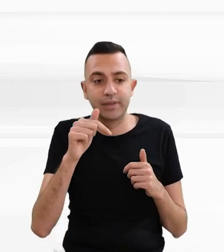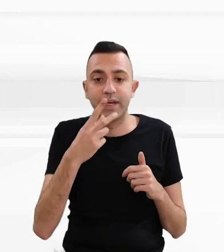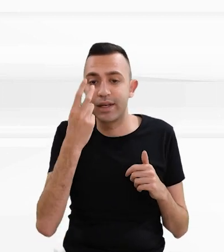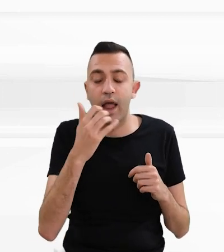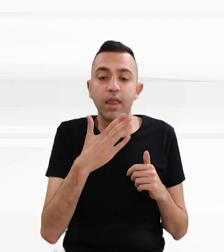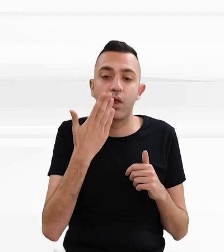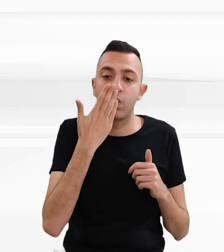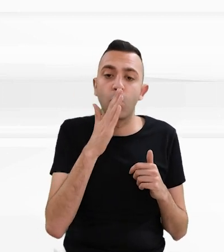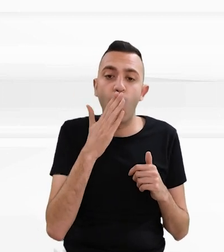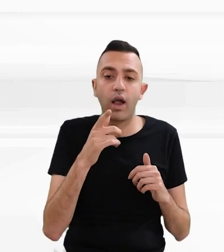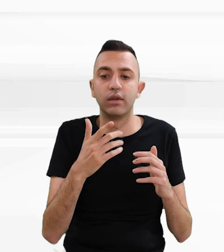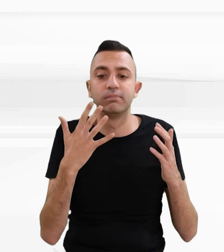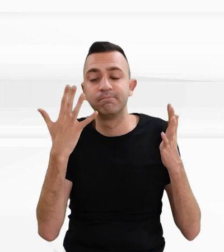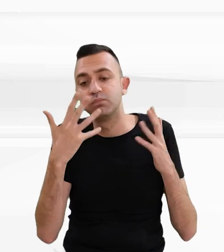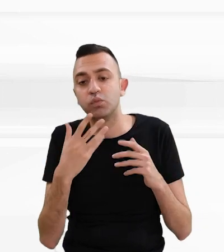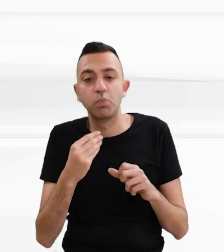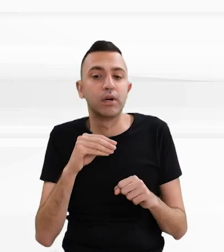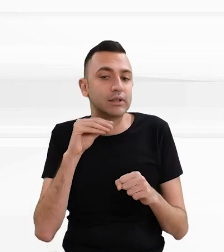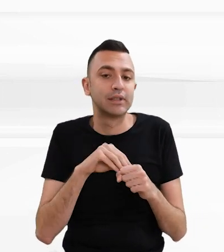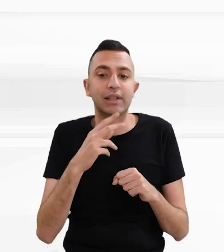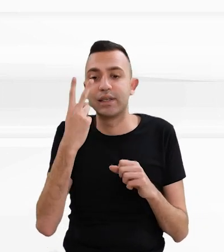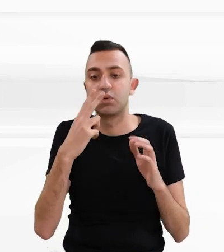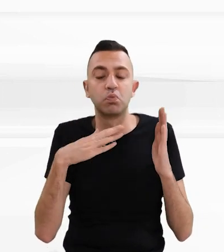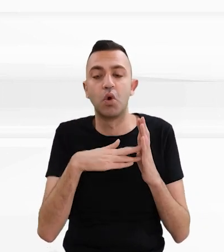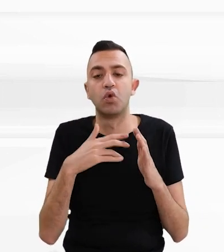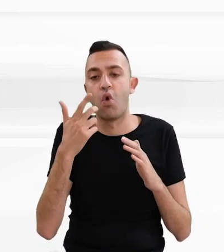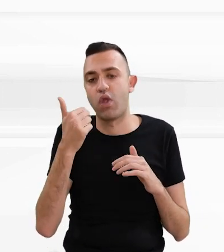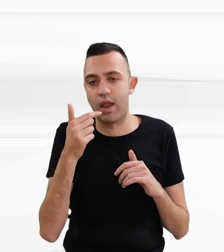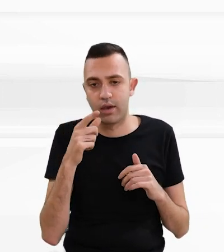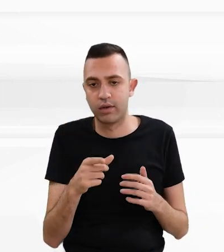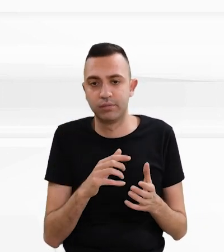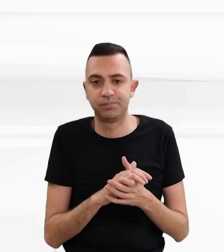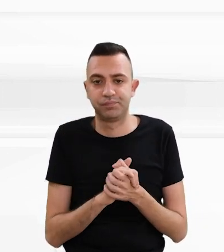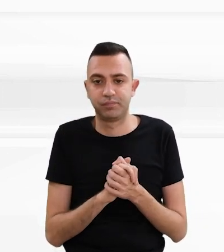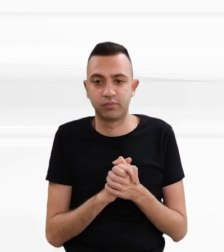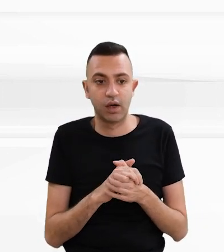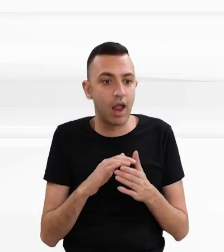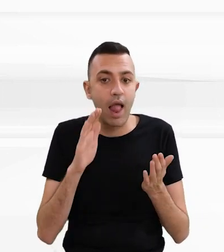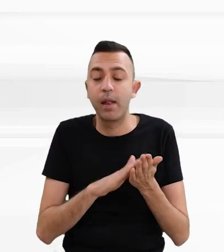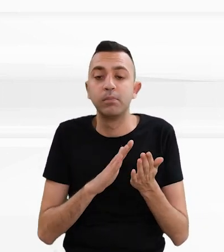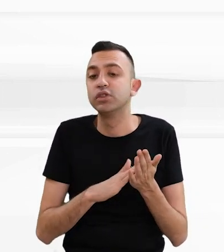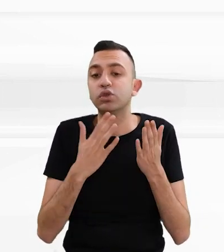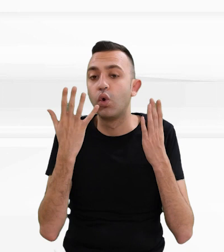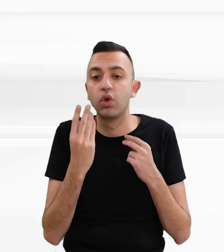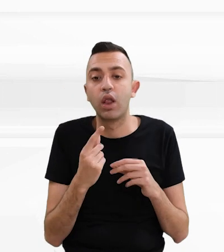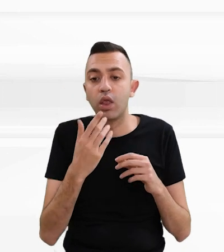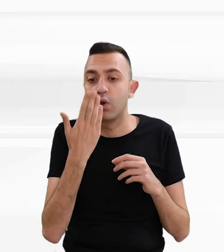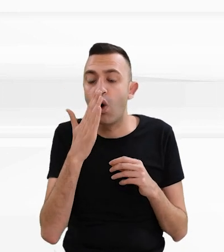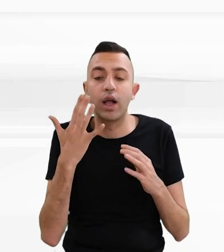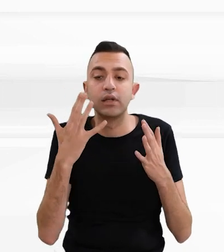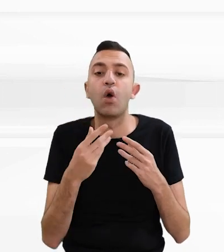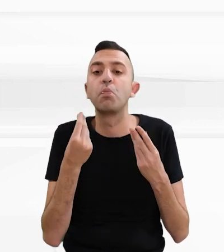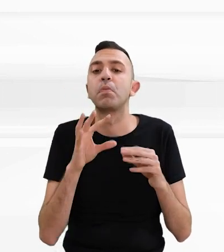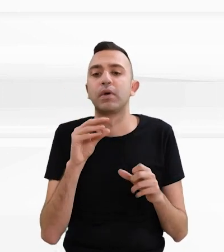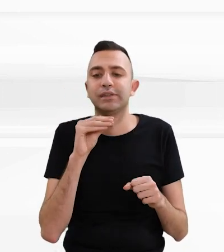olasılığımız 2/16 the Ben burada iki tane doğal sayıyı buldum artık elde edeceğim sayının doğal sayı olması